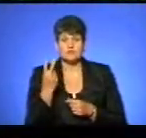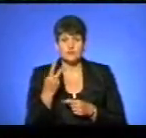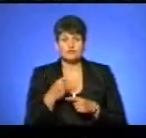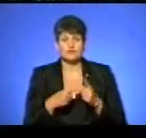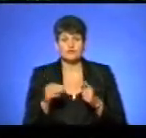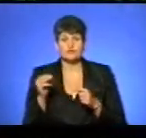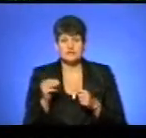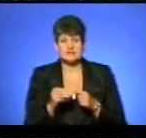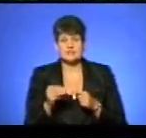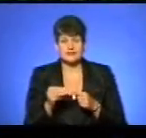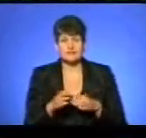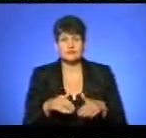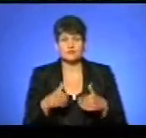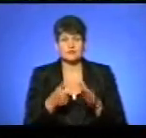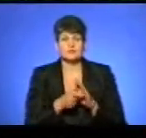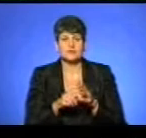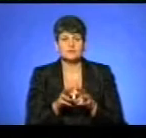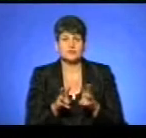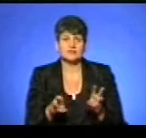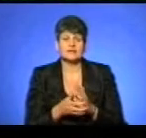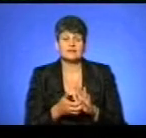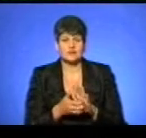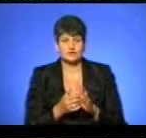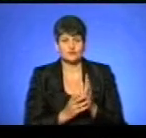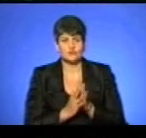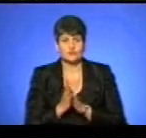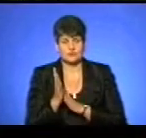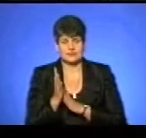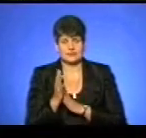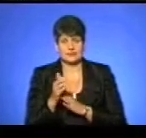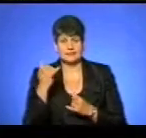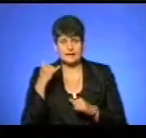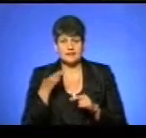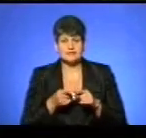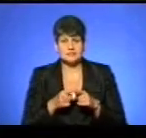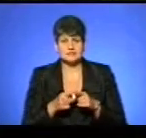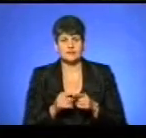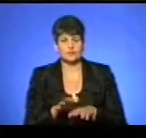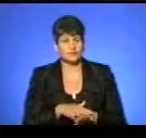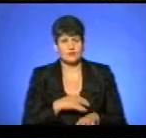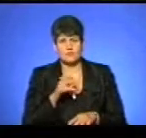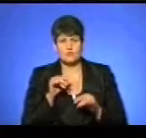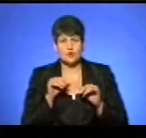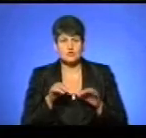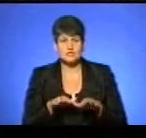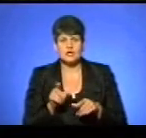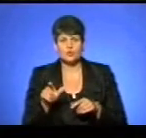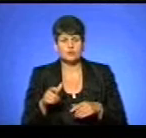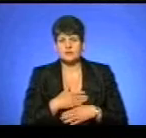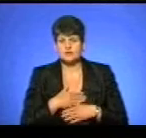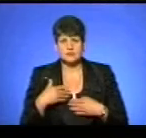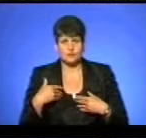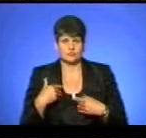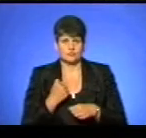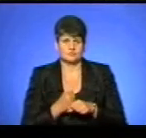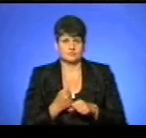2,5 тисяч, запропонованих Кабміном, недостатньо, щоб виростити теля до року. Це трудомісткий процес. Тому люди неохоче беруться за